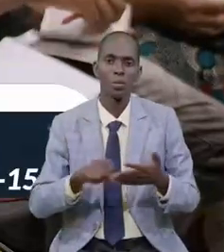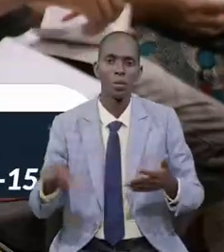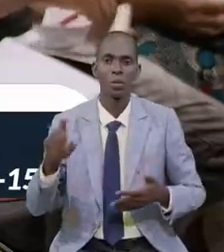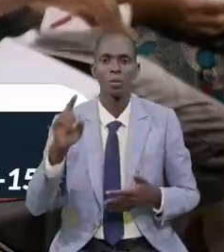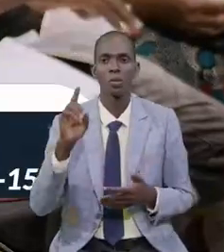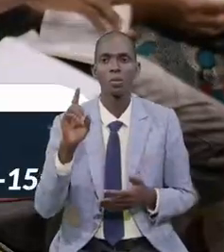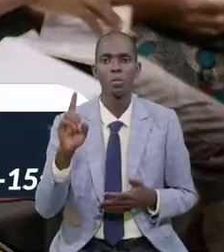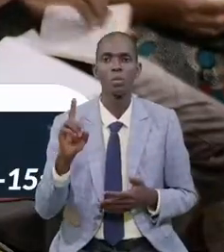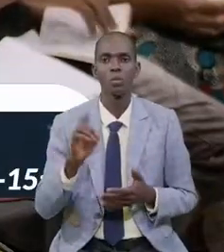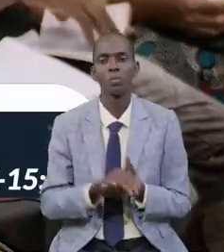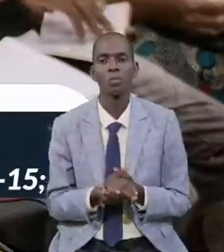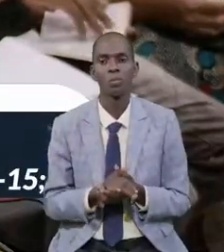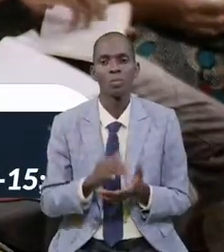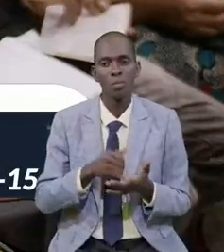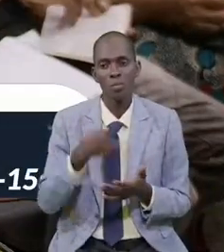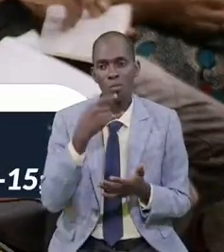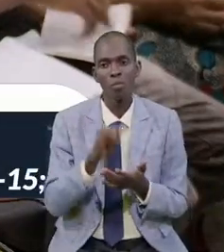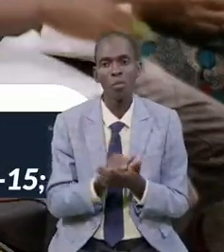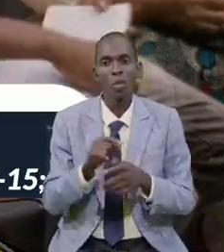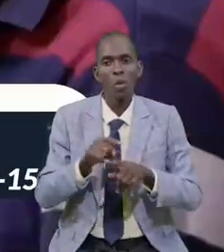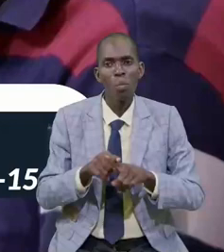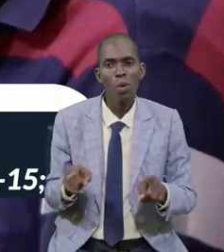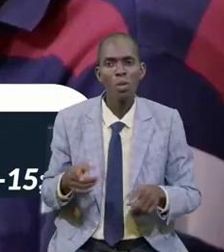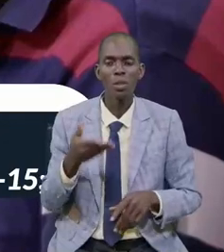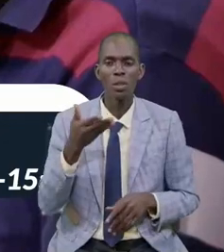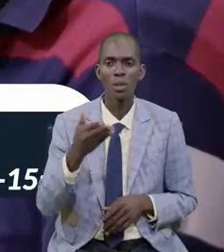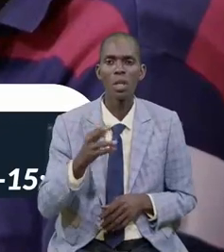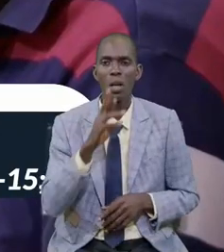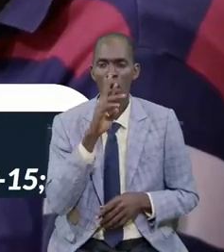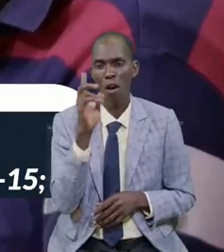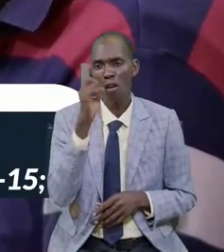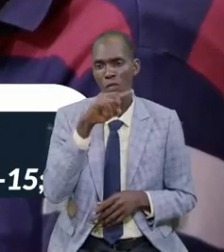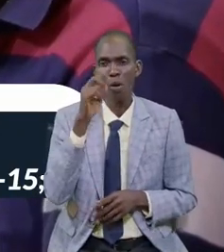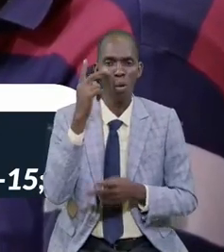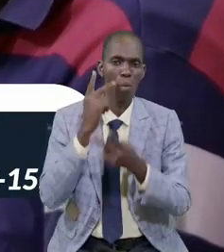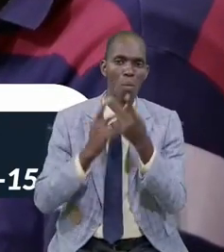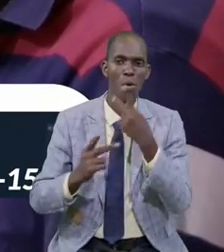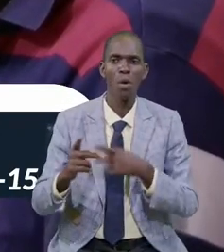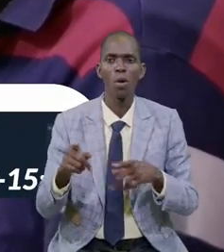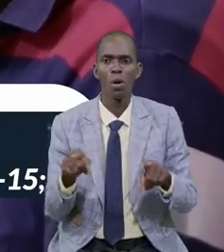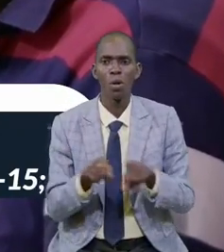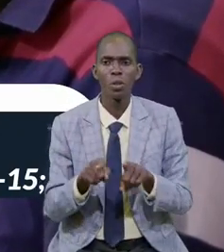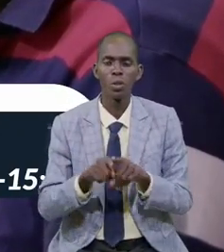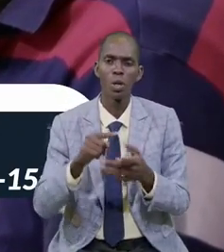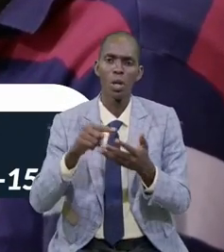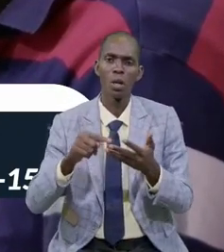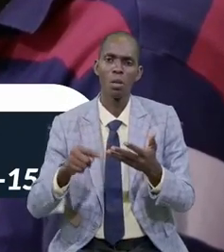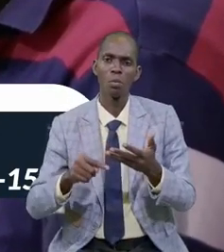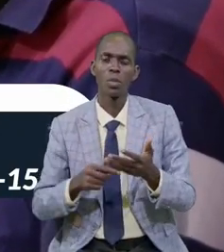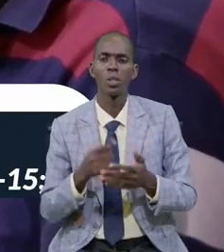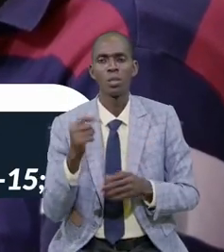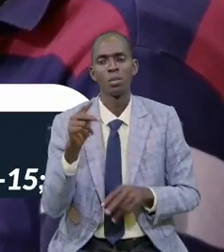deuxième Pierre 2, verset 1 dit, il y a eu parmi le peuple de faux